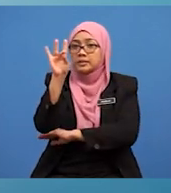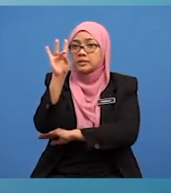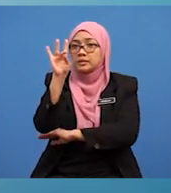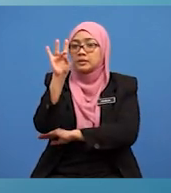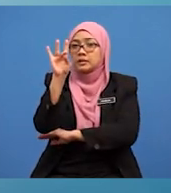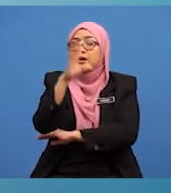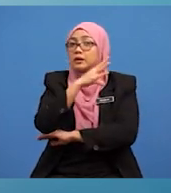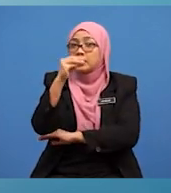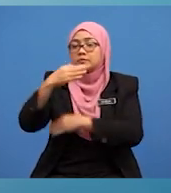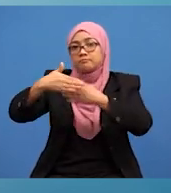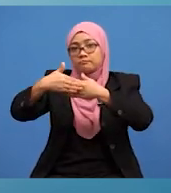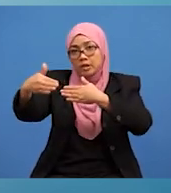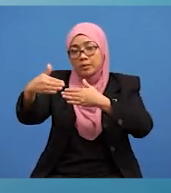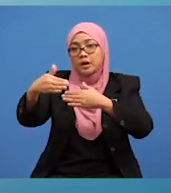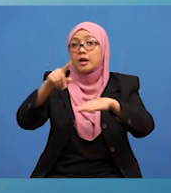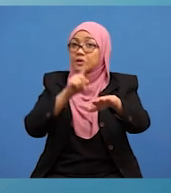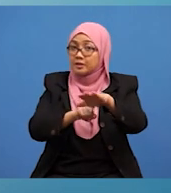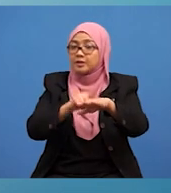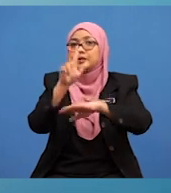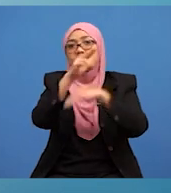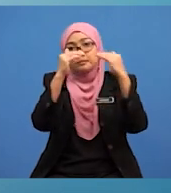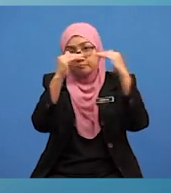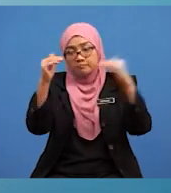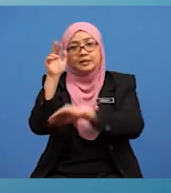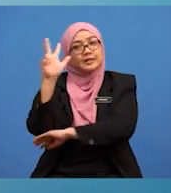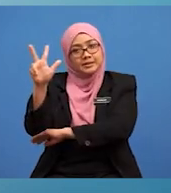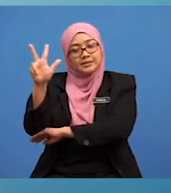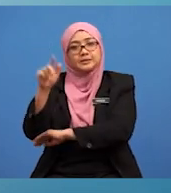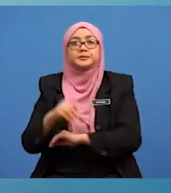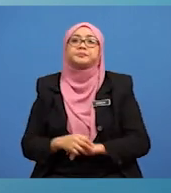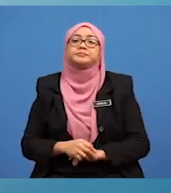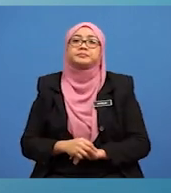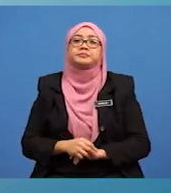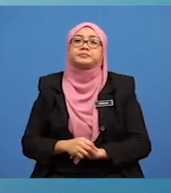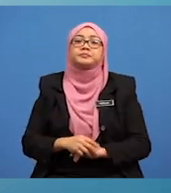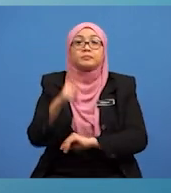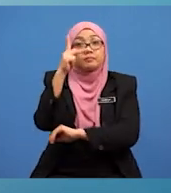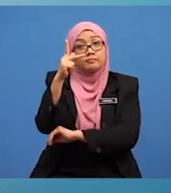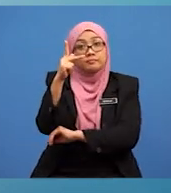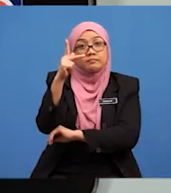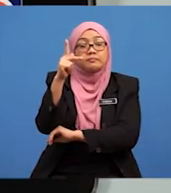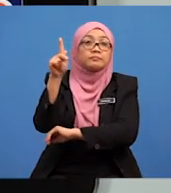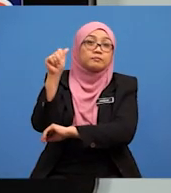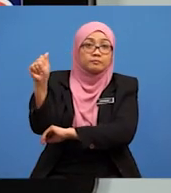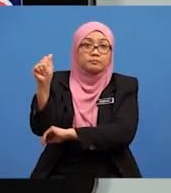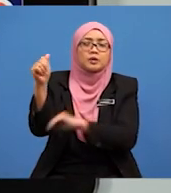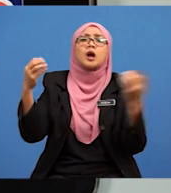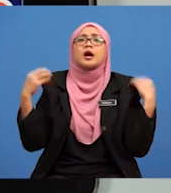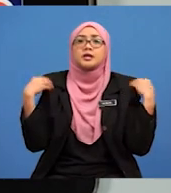petala ketiga. Unsur kalsium pula mempunyai 20 elektron.